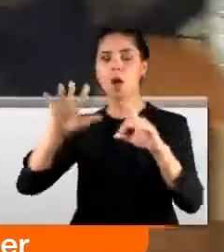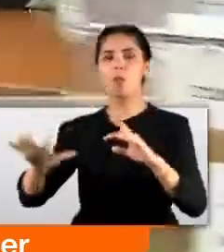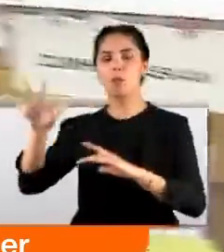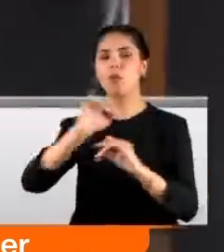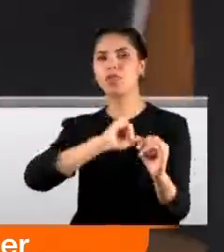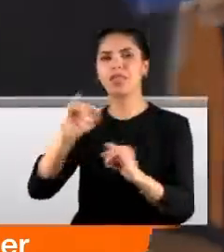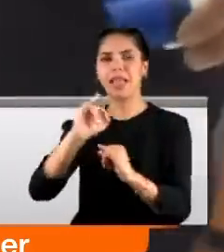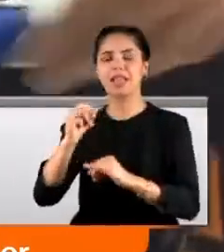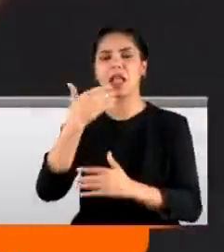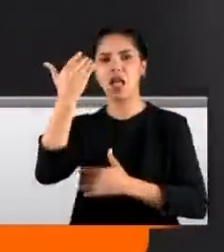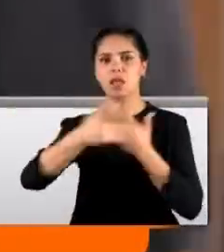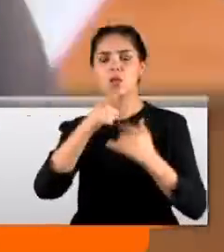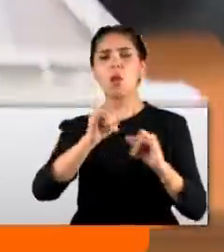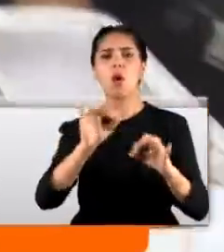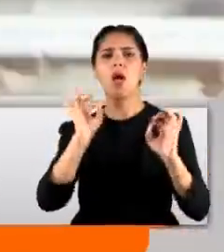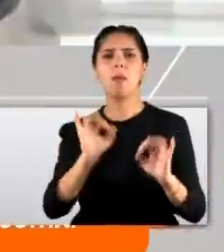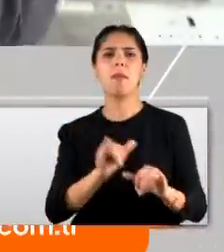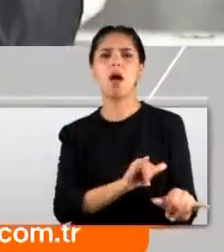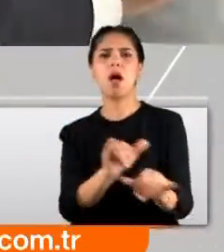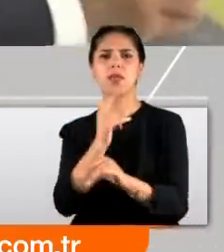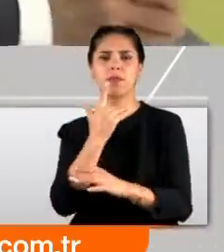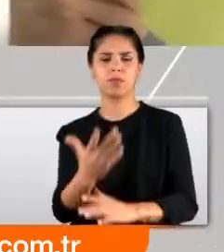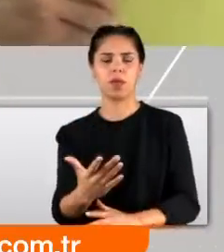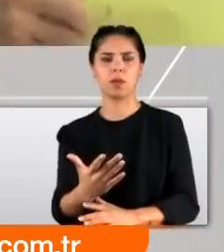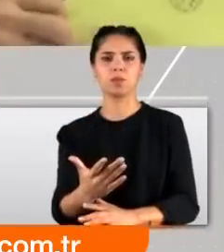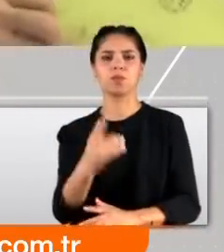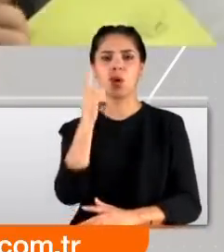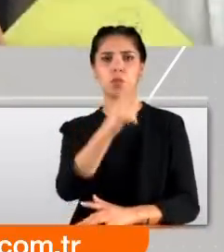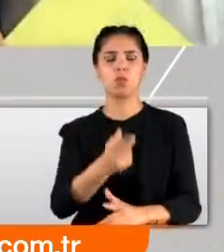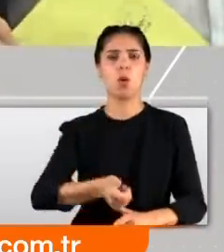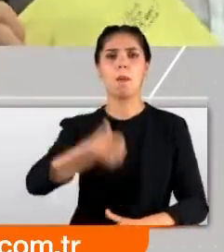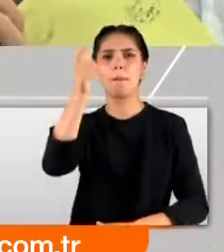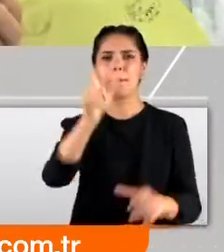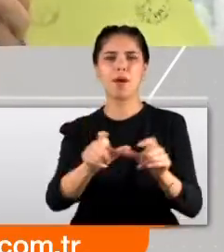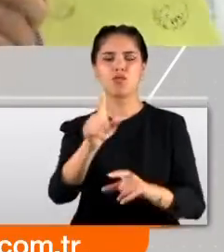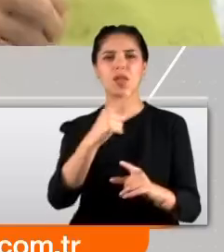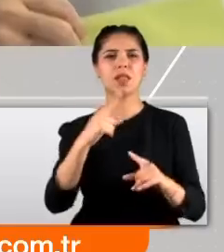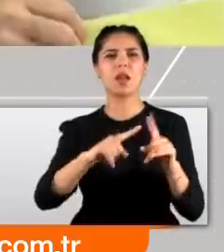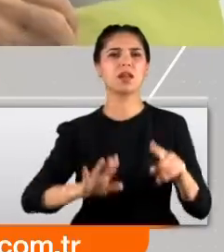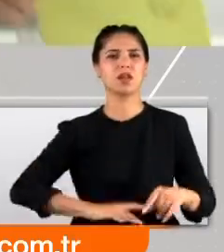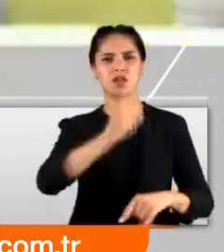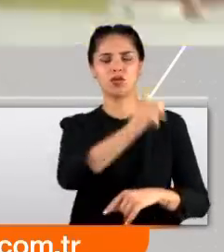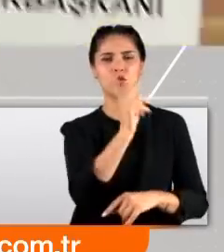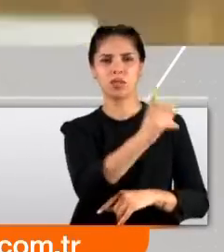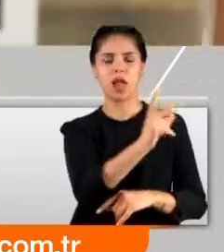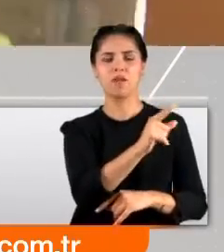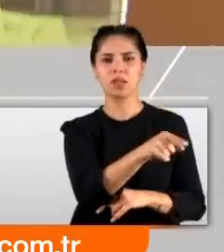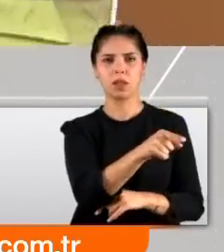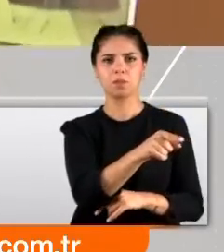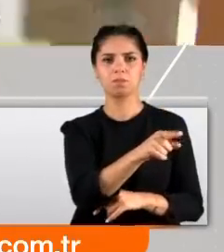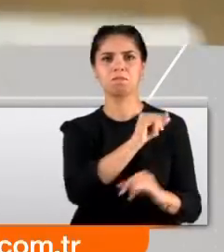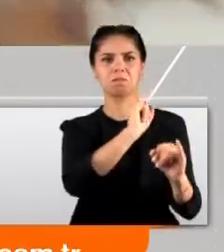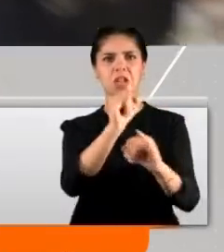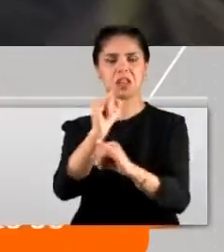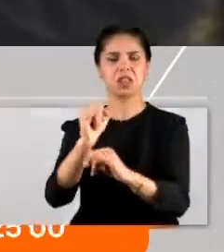hatırlatırken oynanan oyun hep aynı dedi. Bürokratlar Bay Kemal tarafından çok açık net